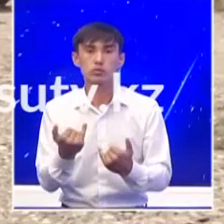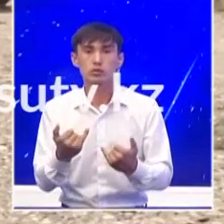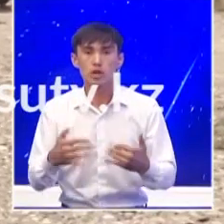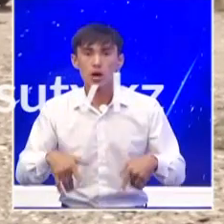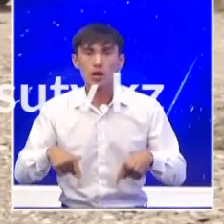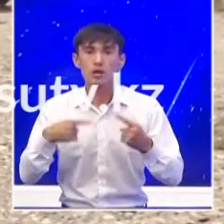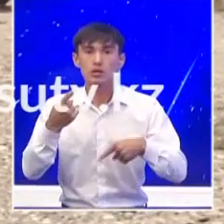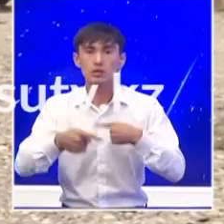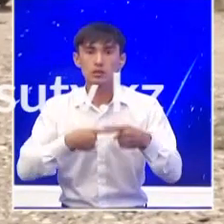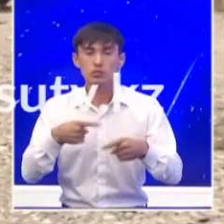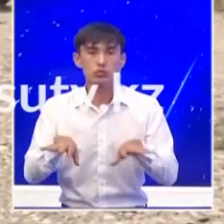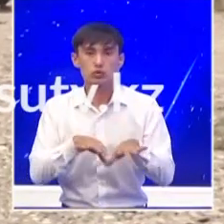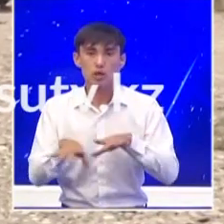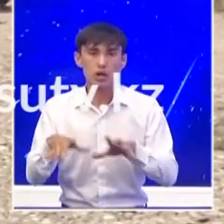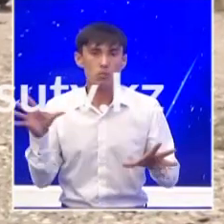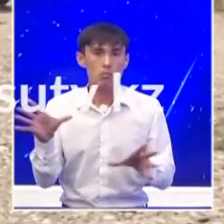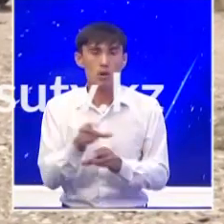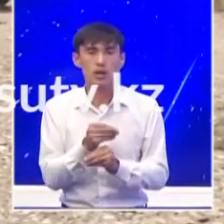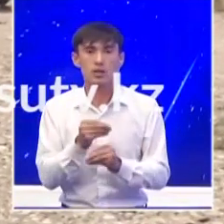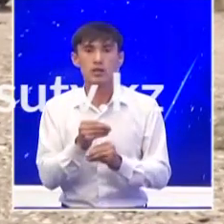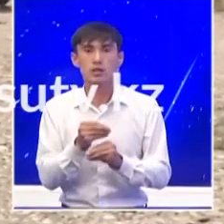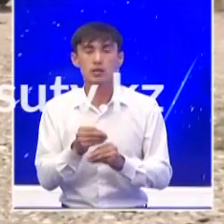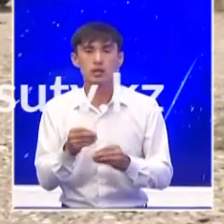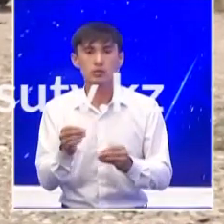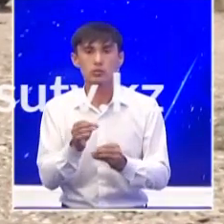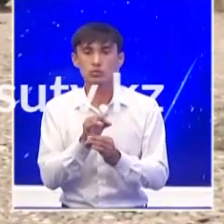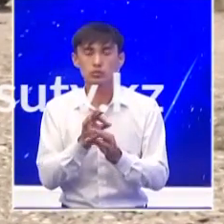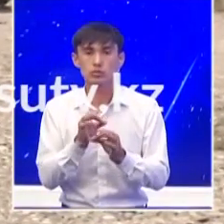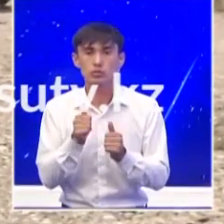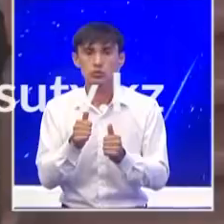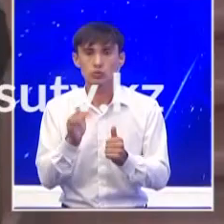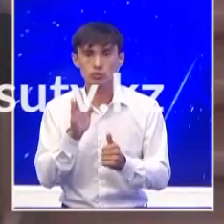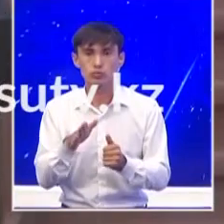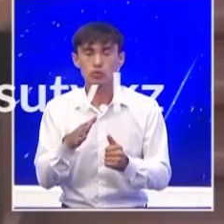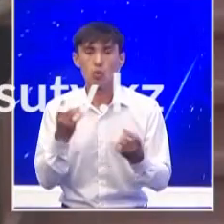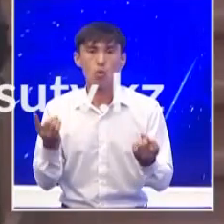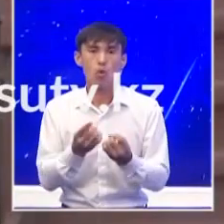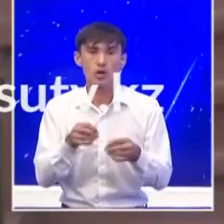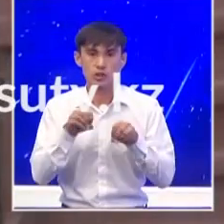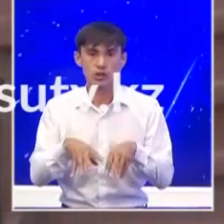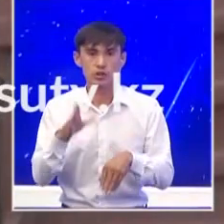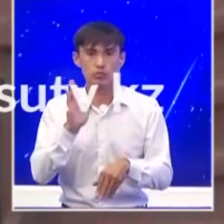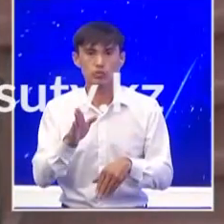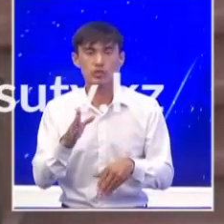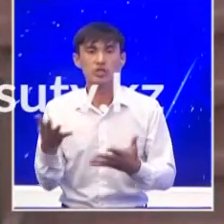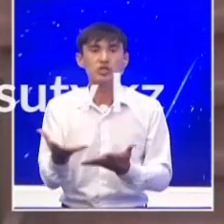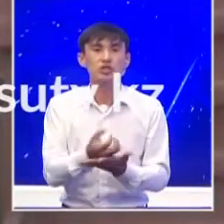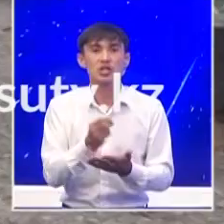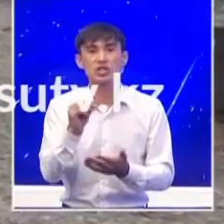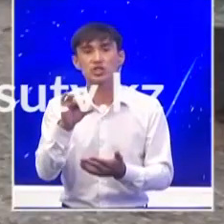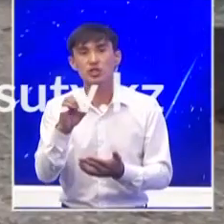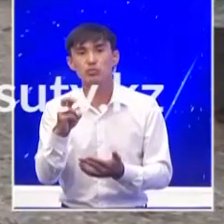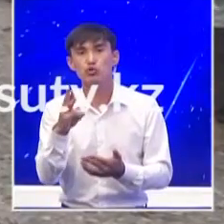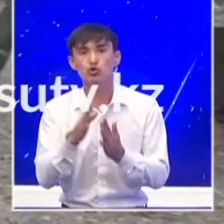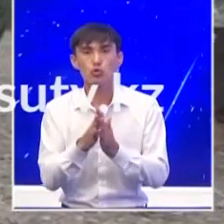ашса, бұндай шаралардың барлығы өте оңтайлы шешілетініне күмәнім жоқ. Айта кетерлігі жиналған жем шөптің молдығы